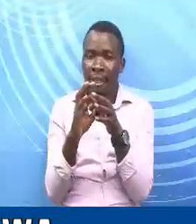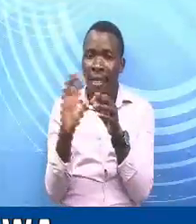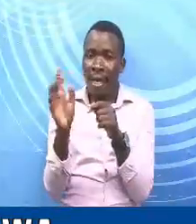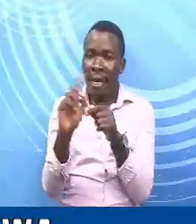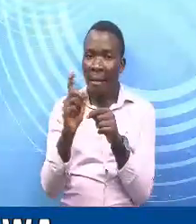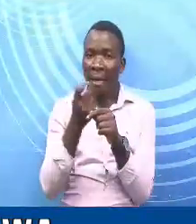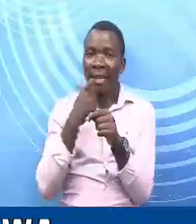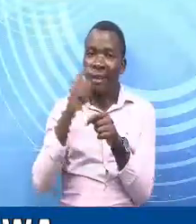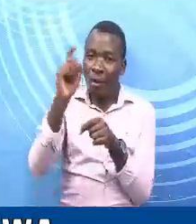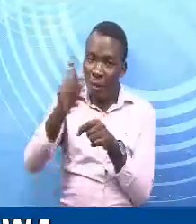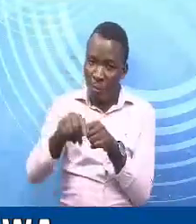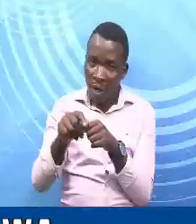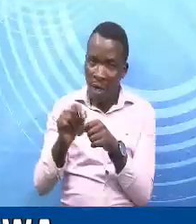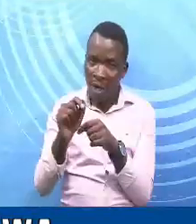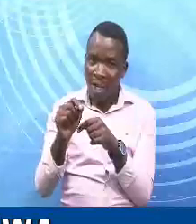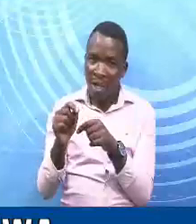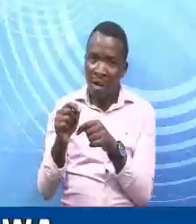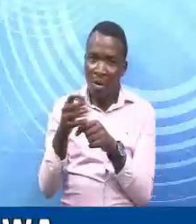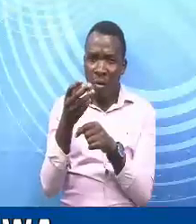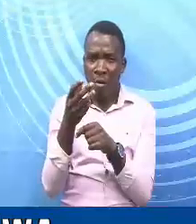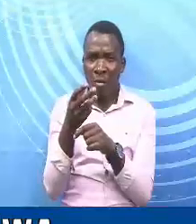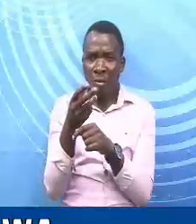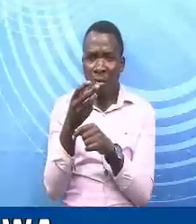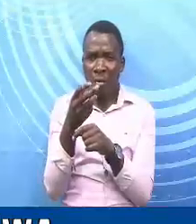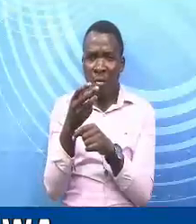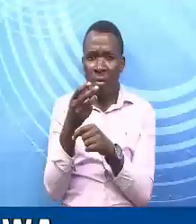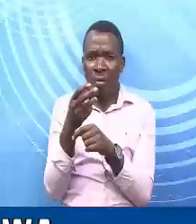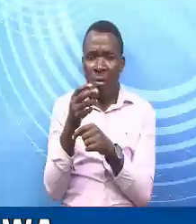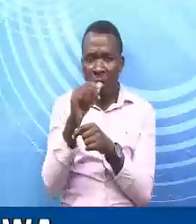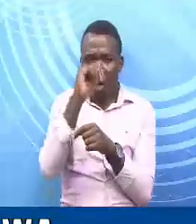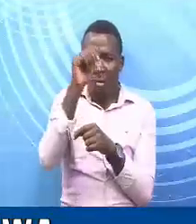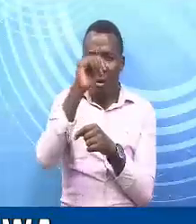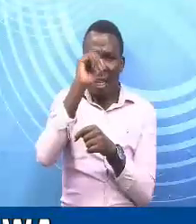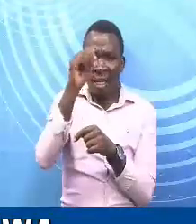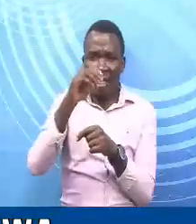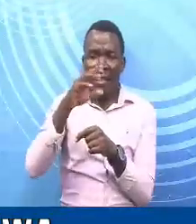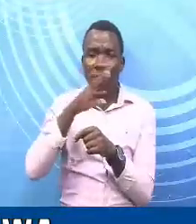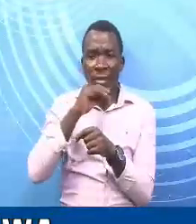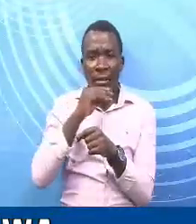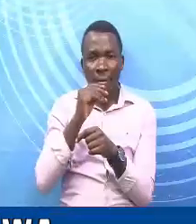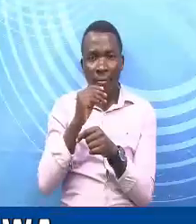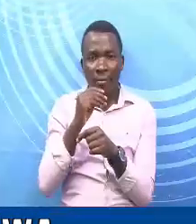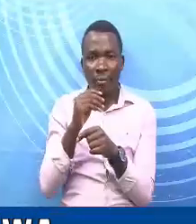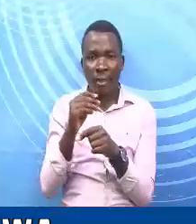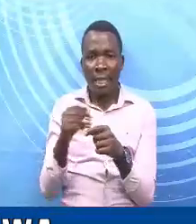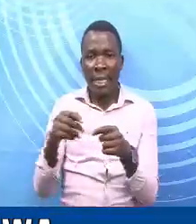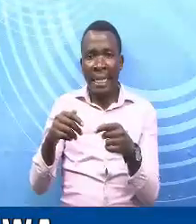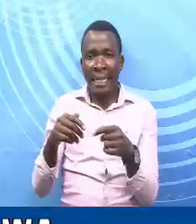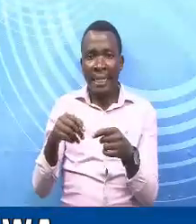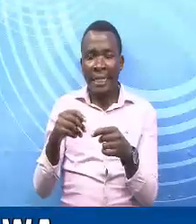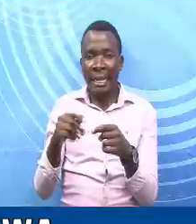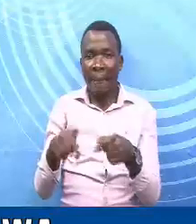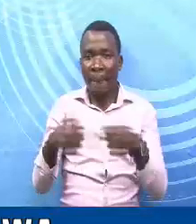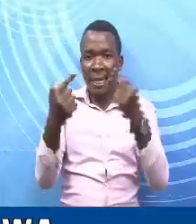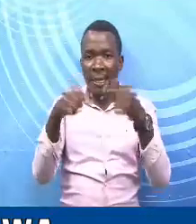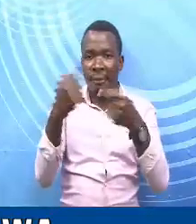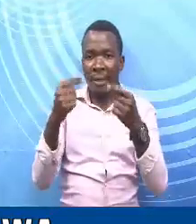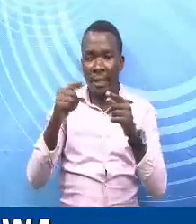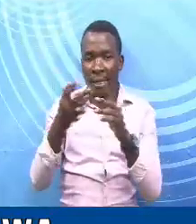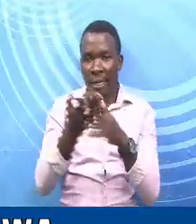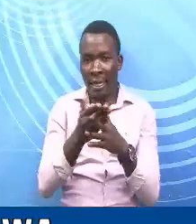byari ngombwa ngo uje uriterura kuri wa mugabo ni ubutumvikane bw'umugore n'umugabo bigapfura kuko mwashyizeho ngo